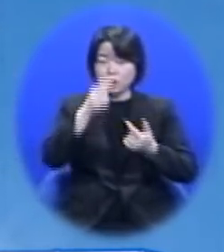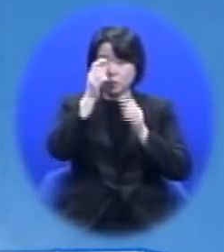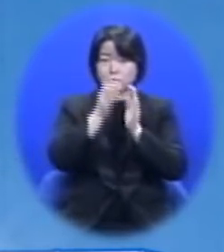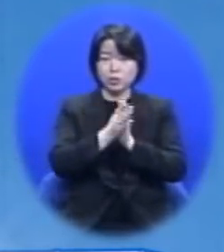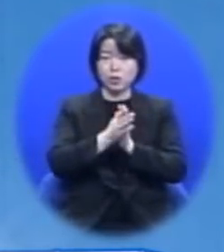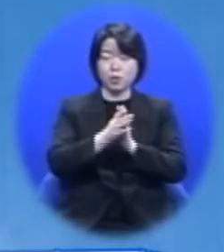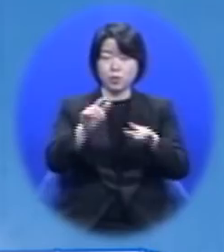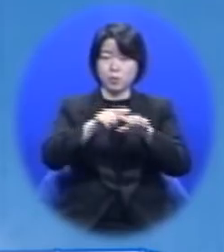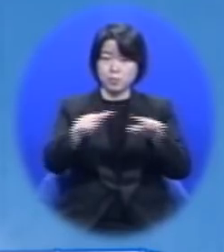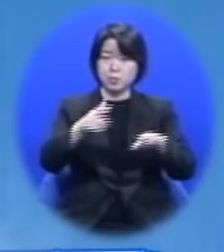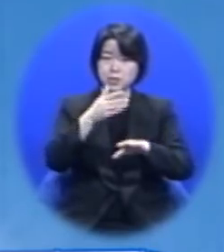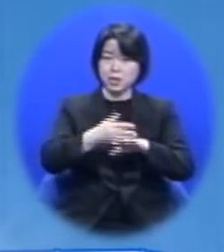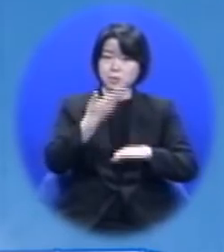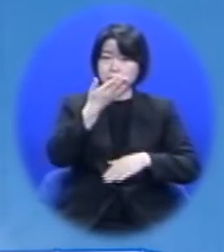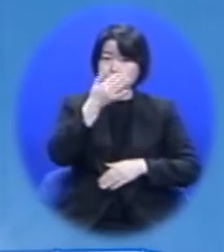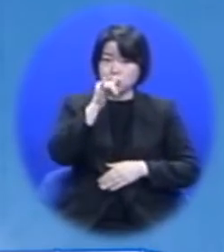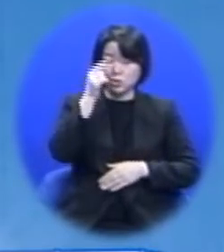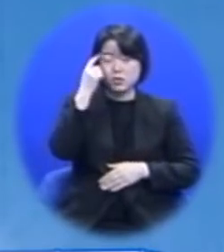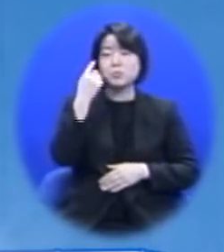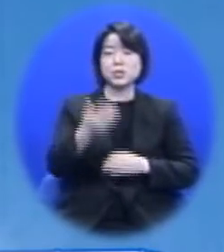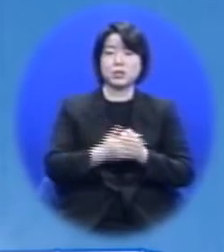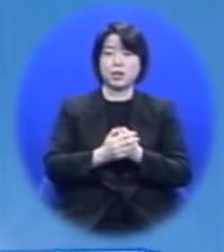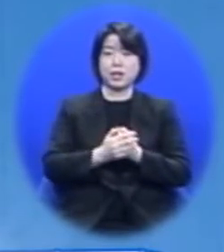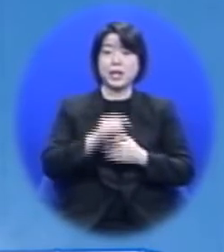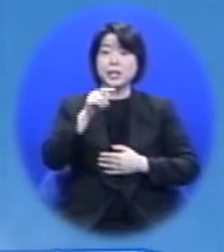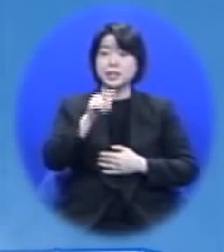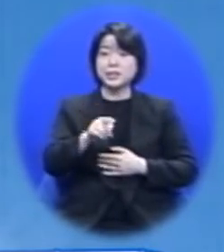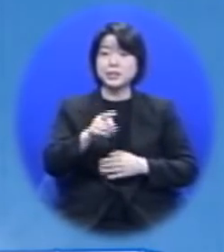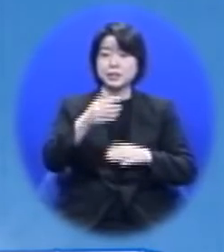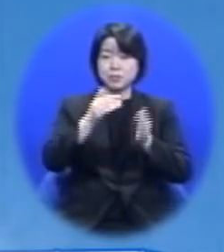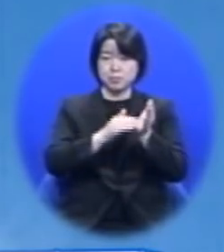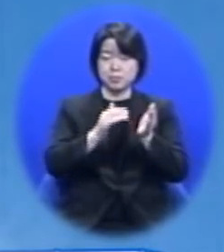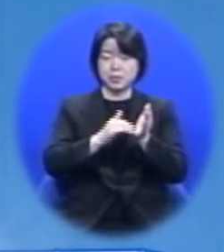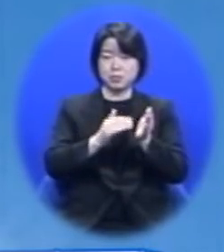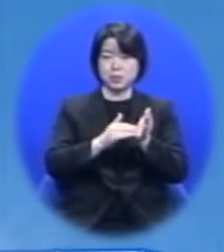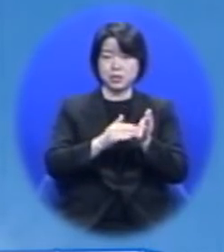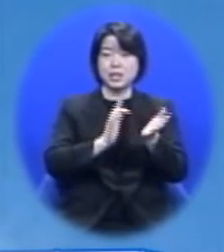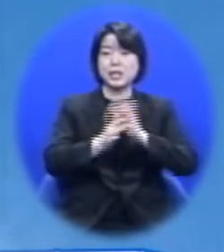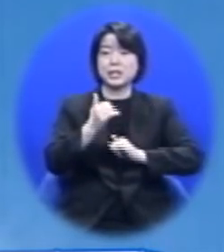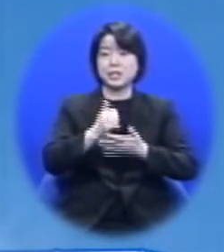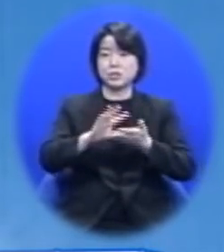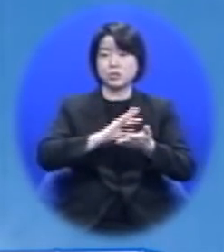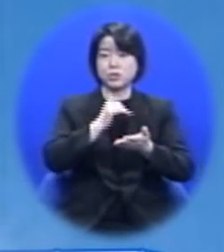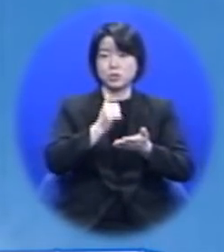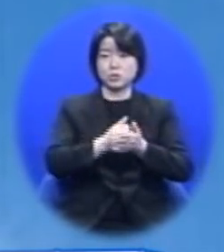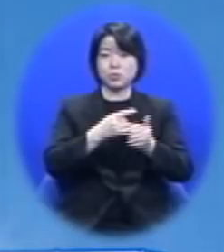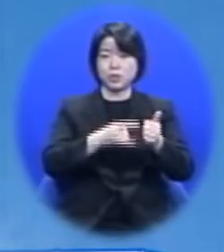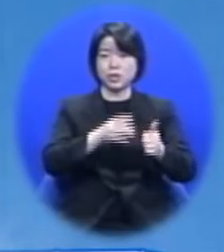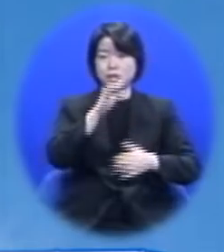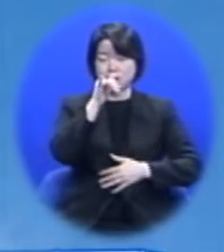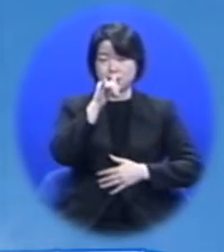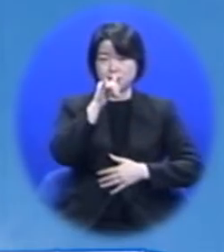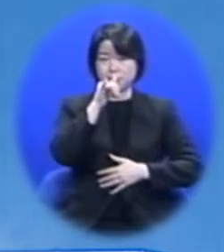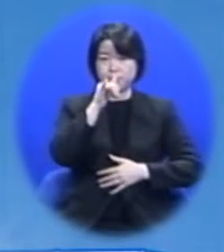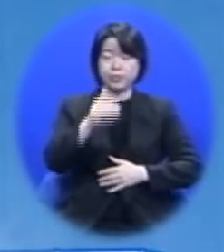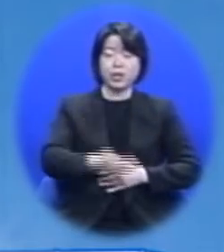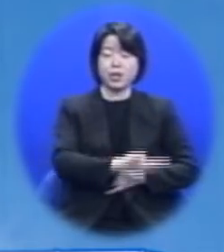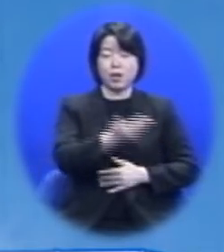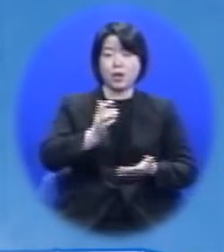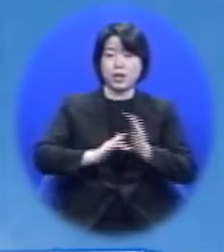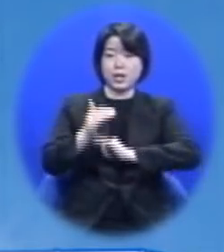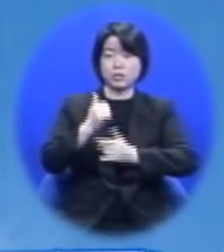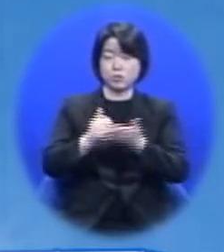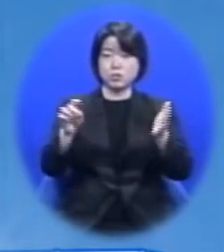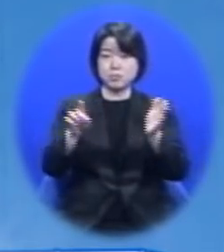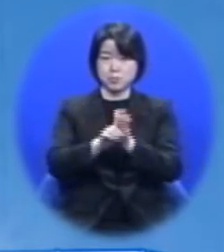범사에 감사할 수 있겠어요? 그 비밀이 예수 그리스도에게 있는 거예요. 여러분, 예수님을 믿어도